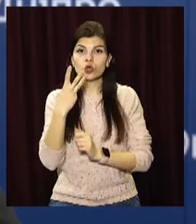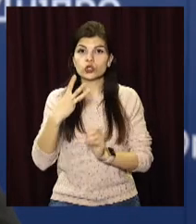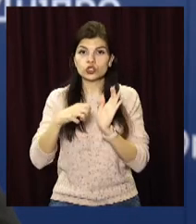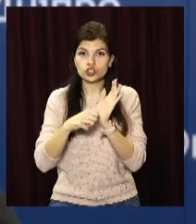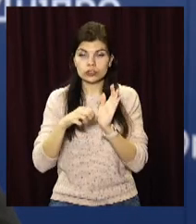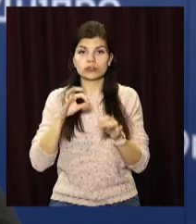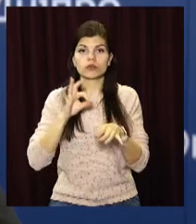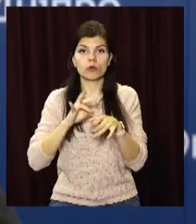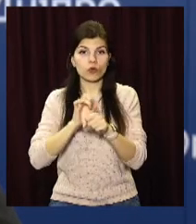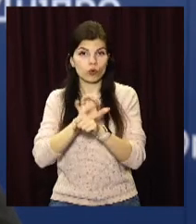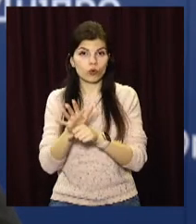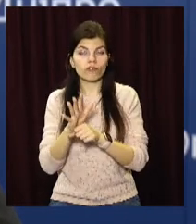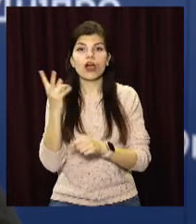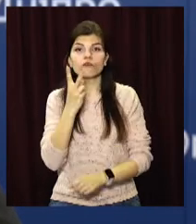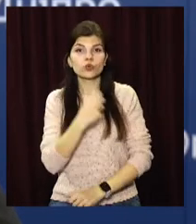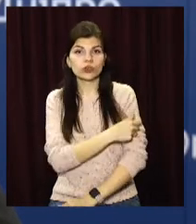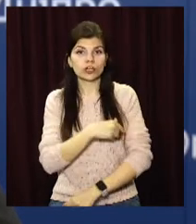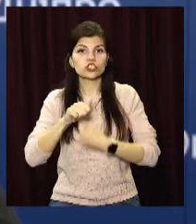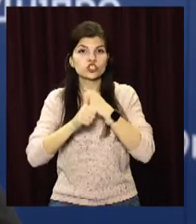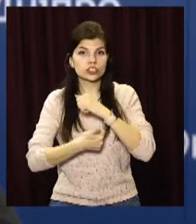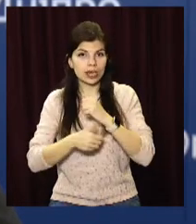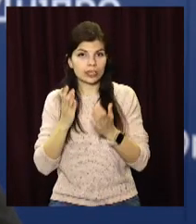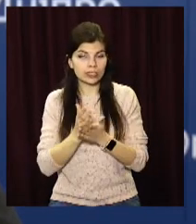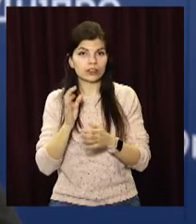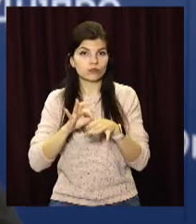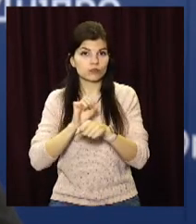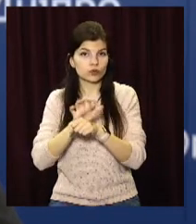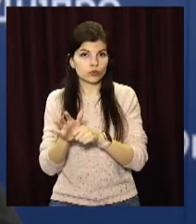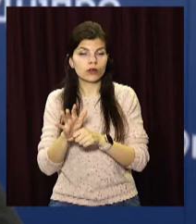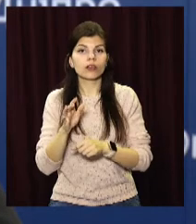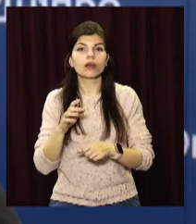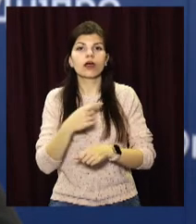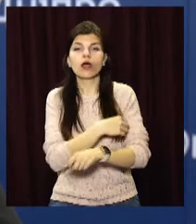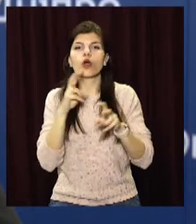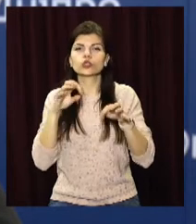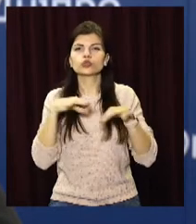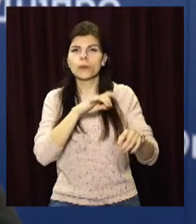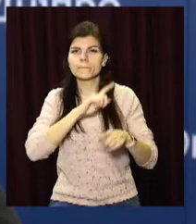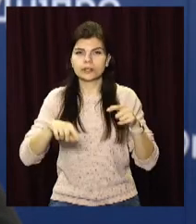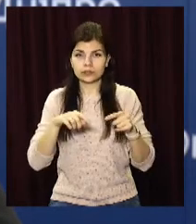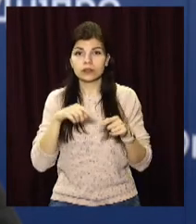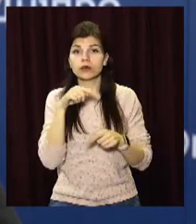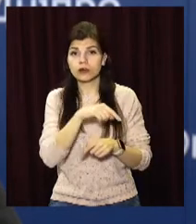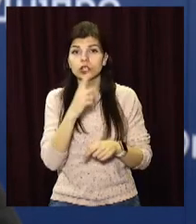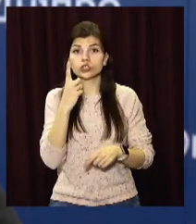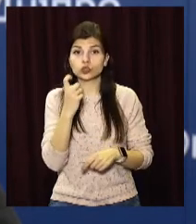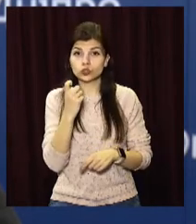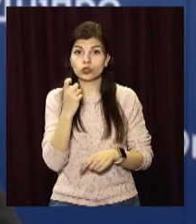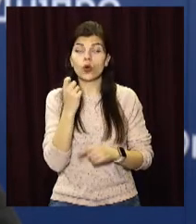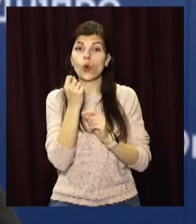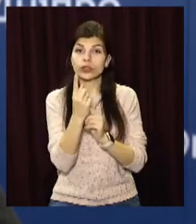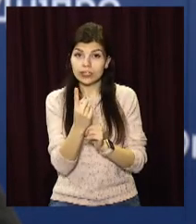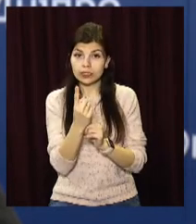136 пацієнтів на ковід. В 2-й лікарні 16 пацієнтів на ковід, в клінічній лікарні швидкої медичної допомоги